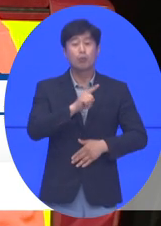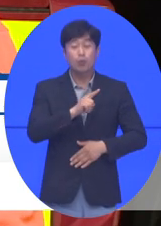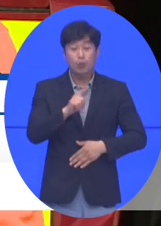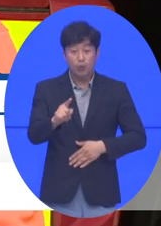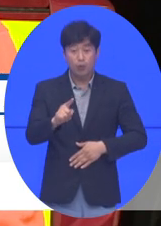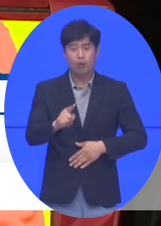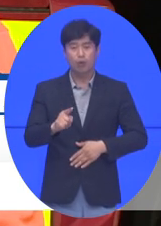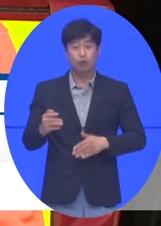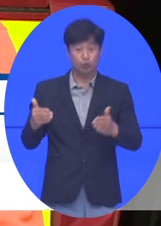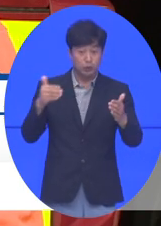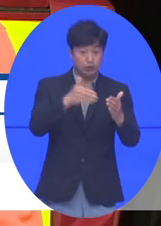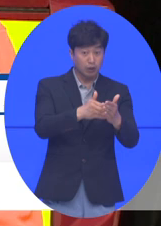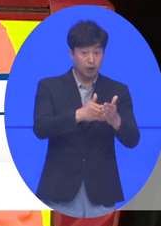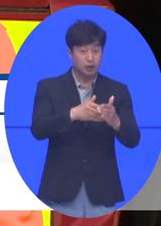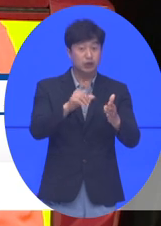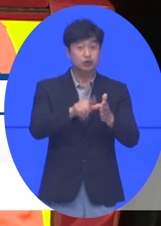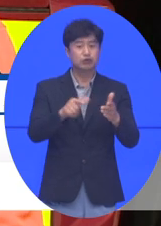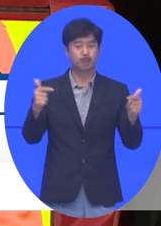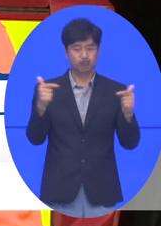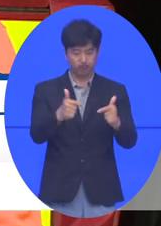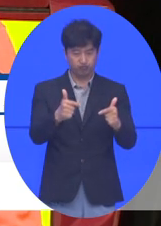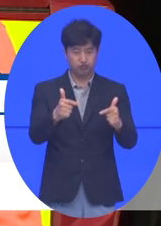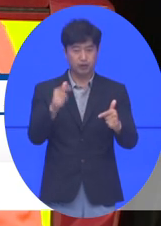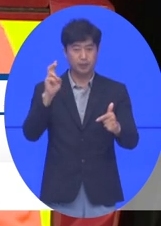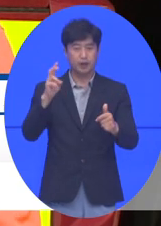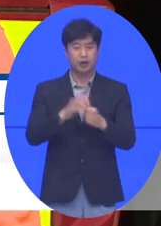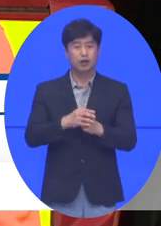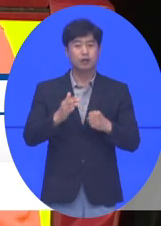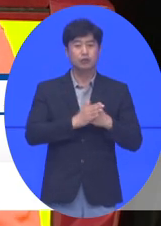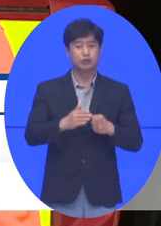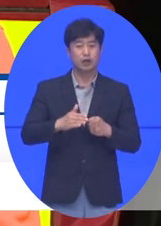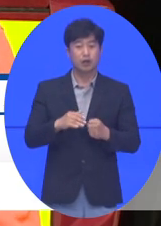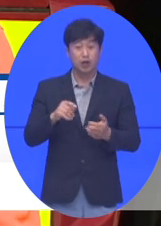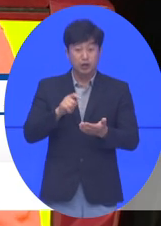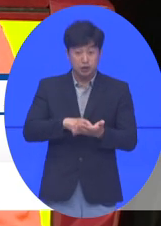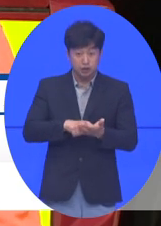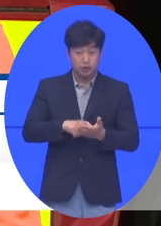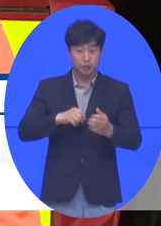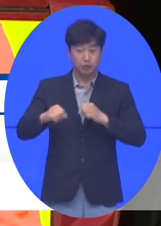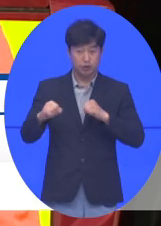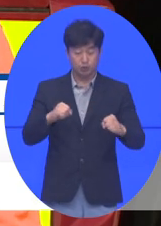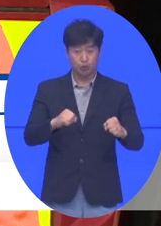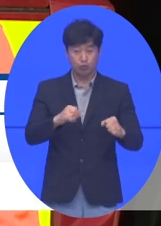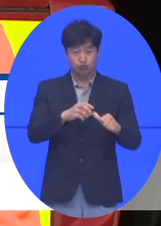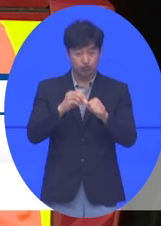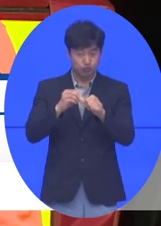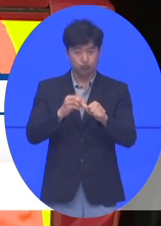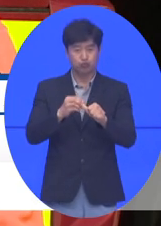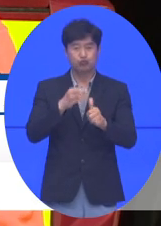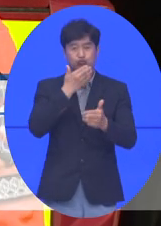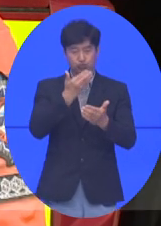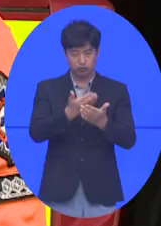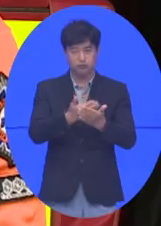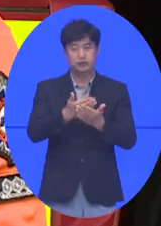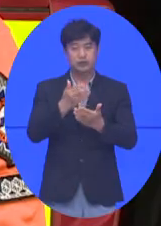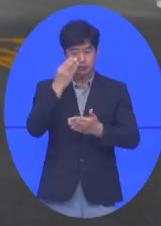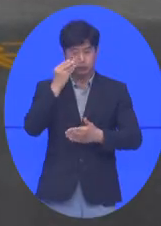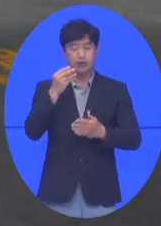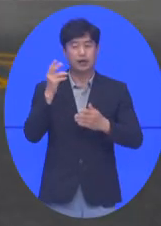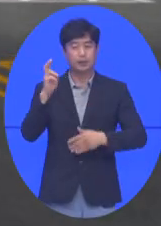도착 시간이 획기적으로 줄어들 것 같고요. 그로 인해서 구급 활동하는 데 있어서 더 원활하게 진행할 수 있을 것